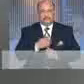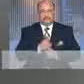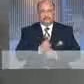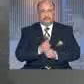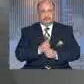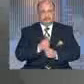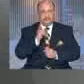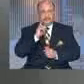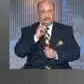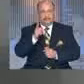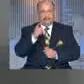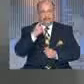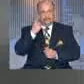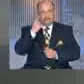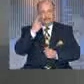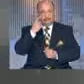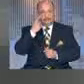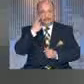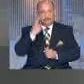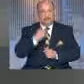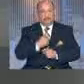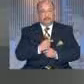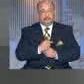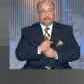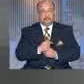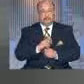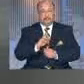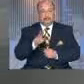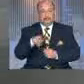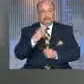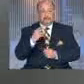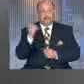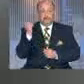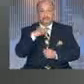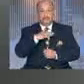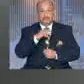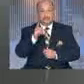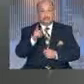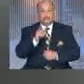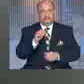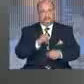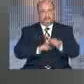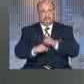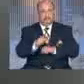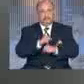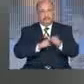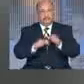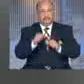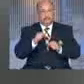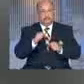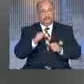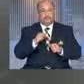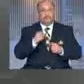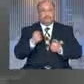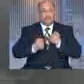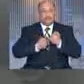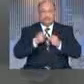بالكاتاركت، وعندها زادة ضعف في النظر اللي هو انحراف في القرنية